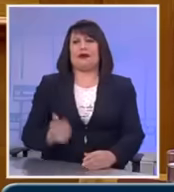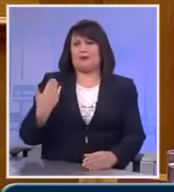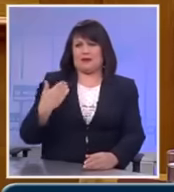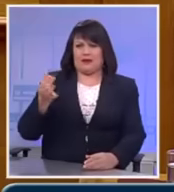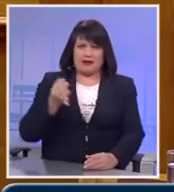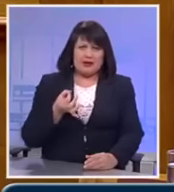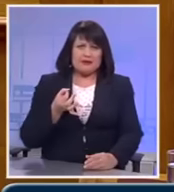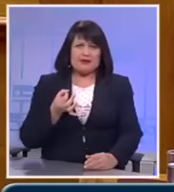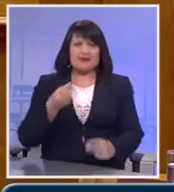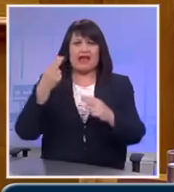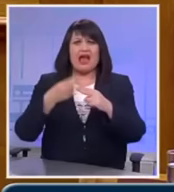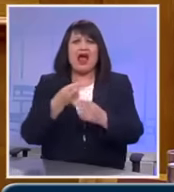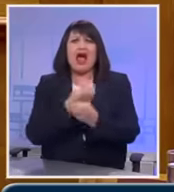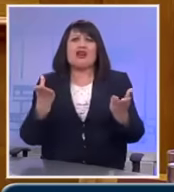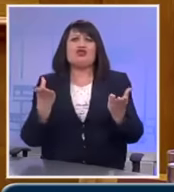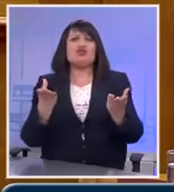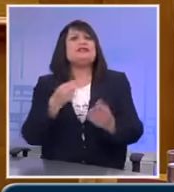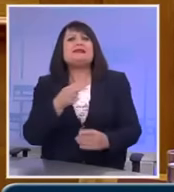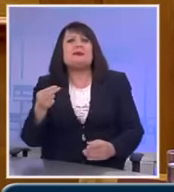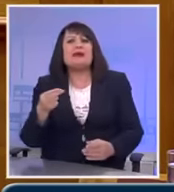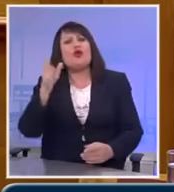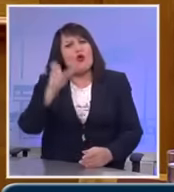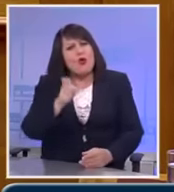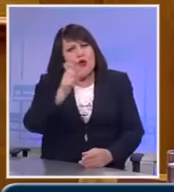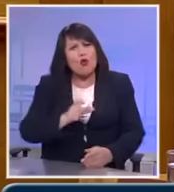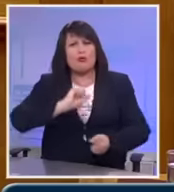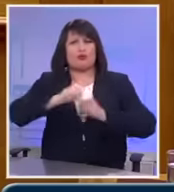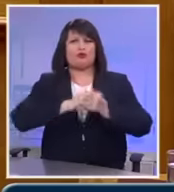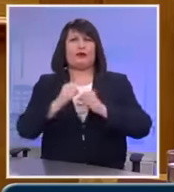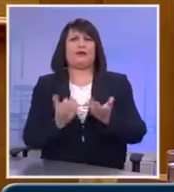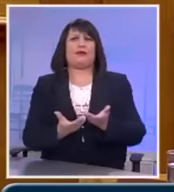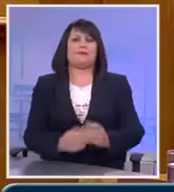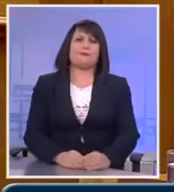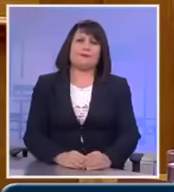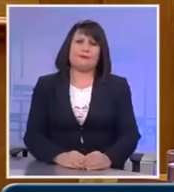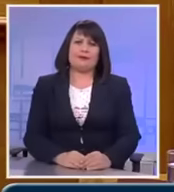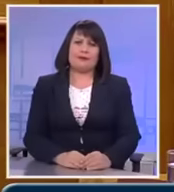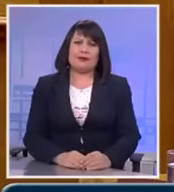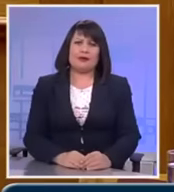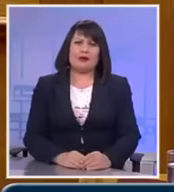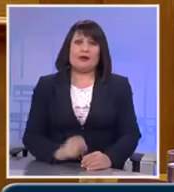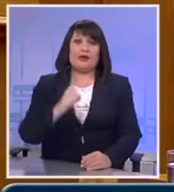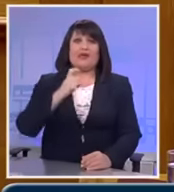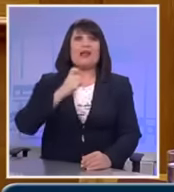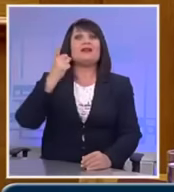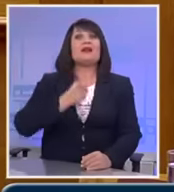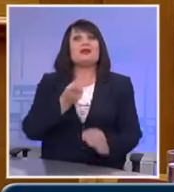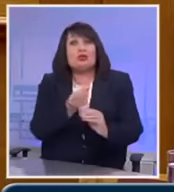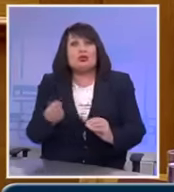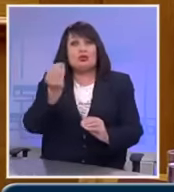είπατε πως άριστος είναι όποιος προσπαθεί δεν μπορούν να προσπαθούν και να τα καταφέρνουν περισσότερο από το